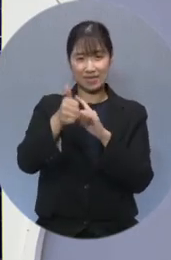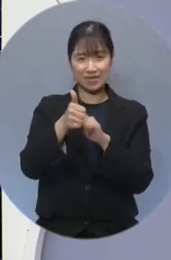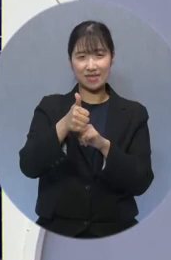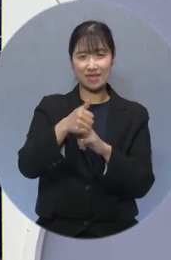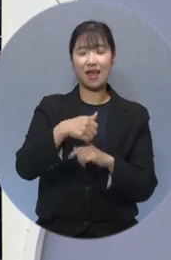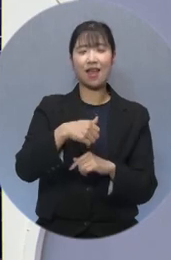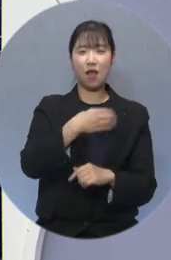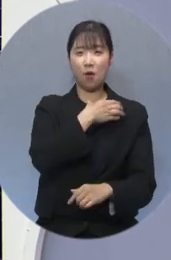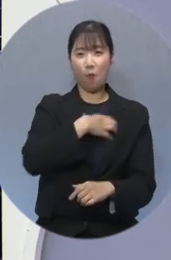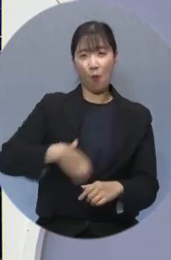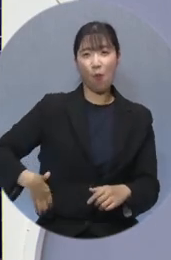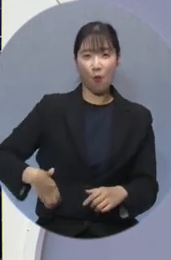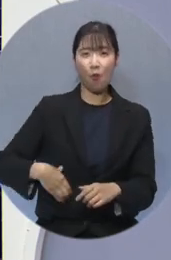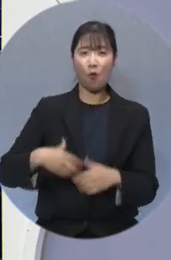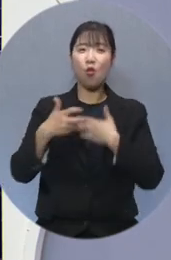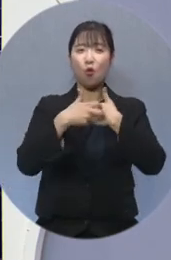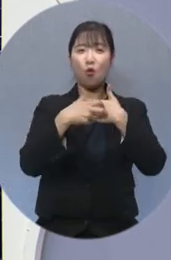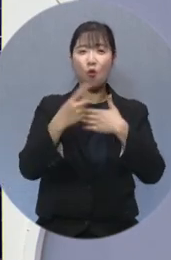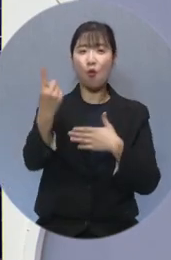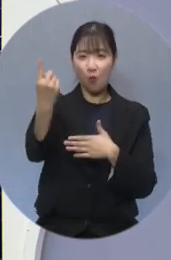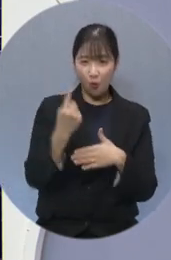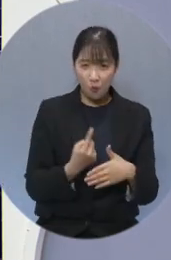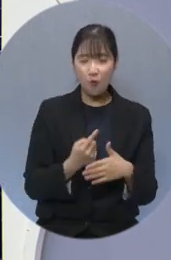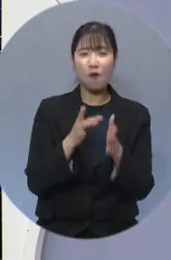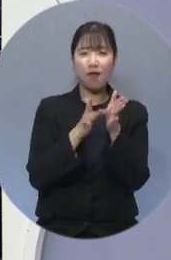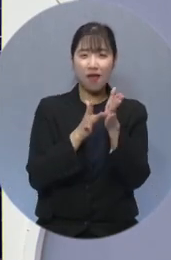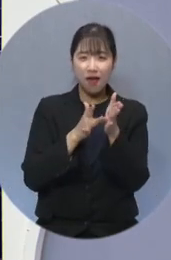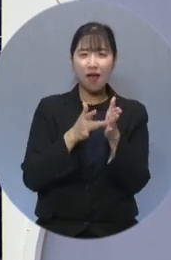보건소로 오시잖아요. 약 타러 오시거나